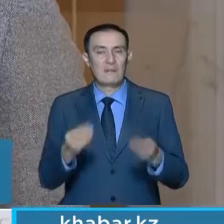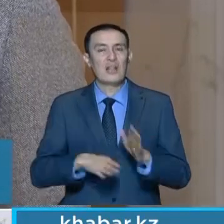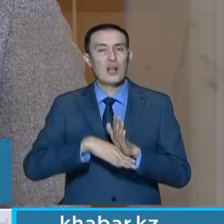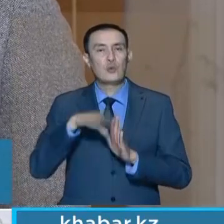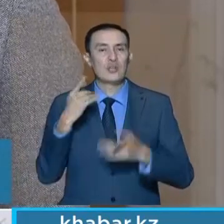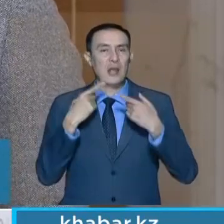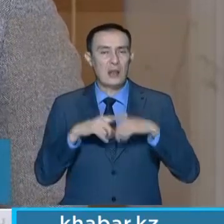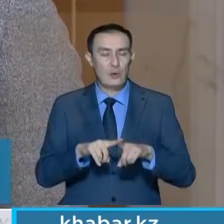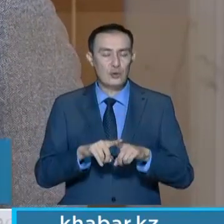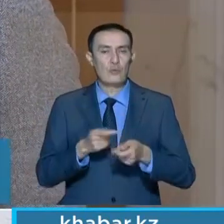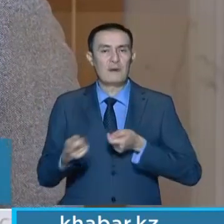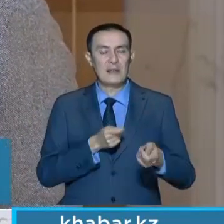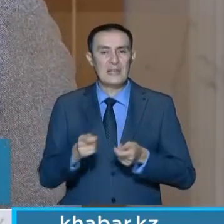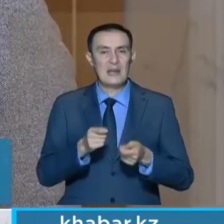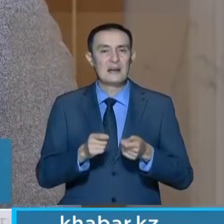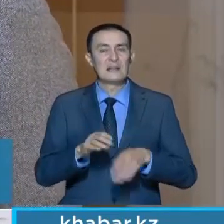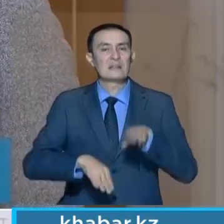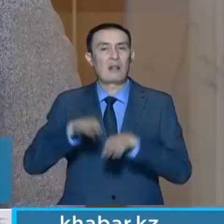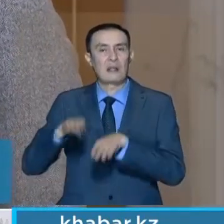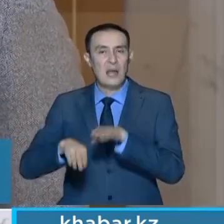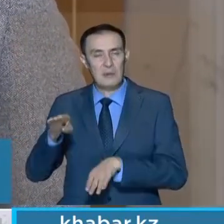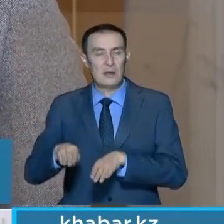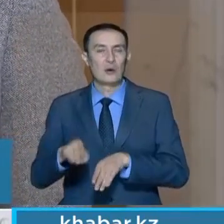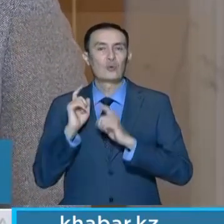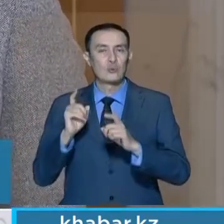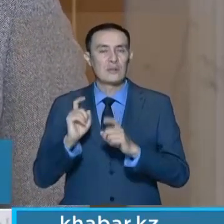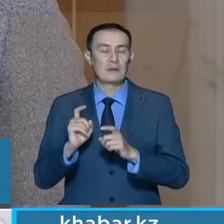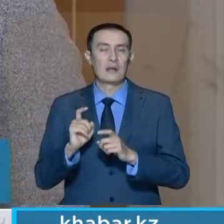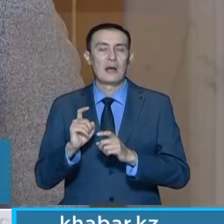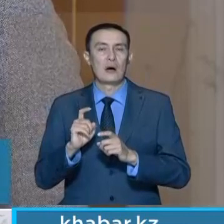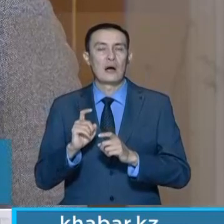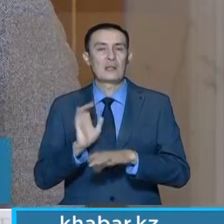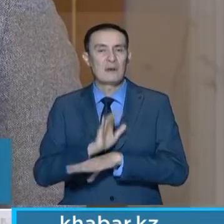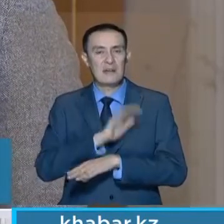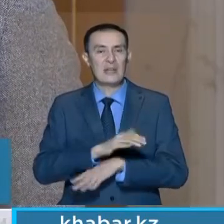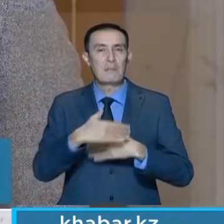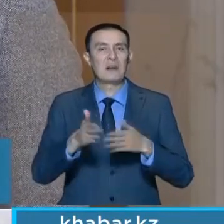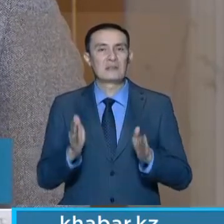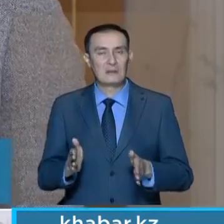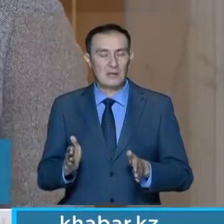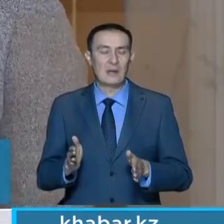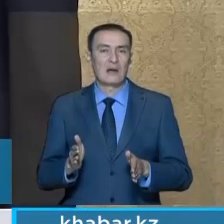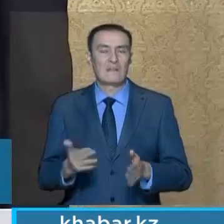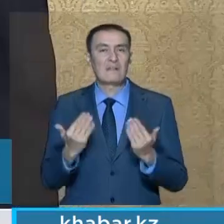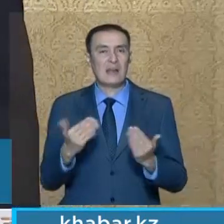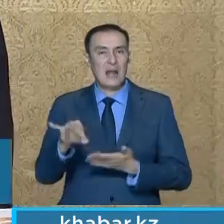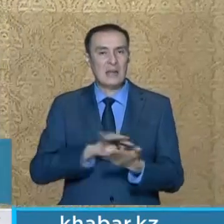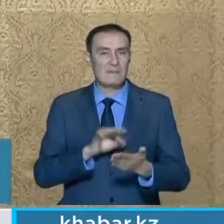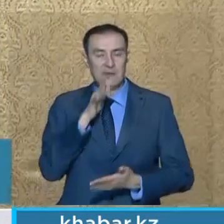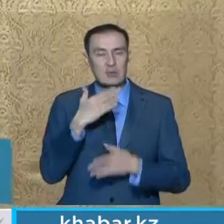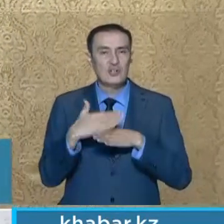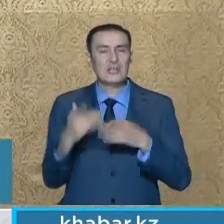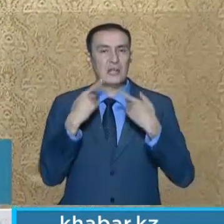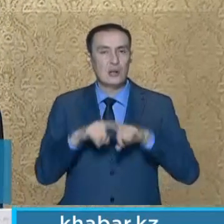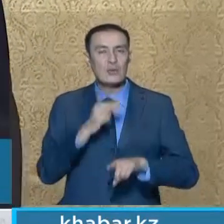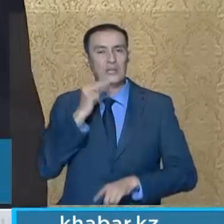наилучшими технологиями управления складами, управления посылками, да, в реальном времени. Часть своих